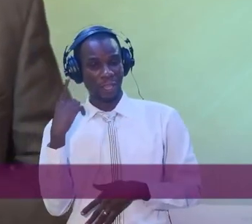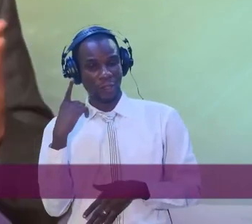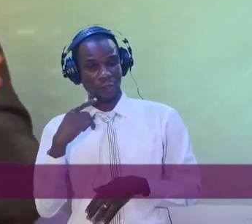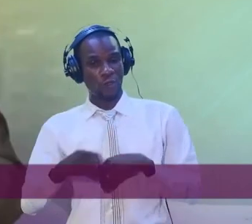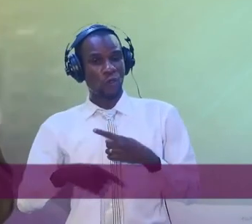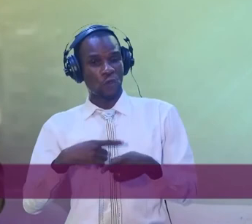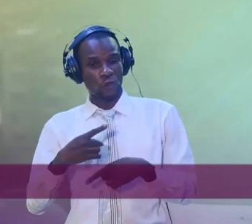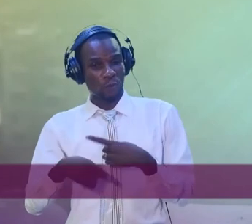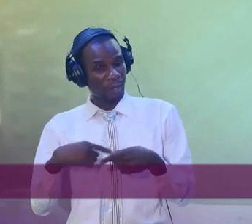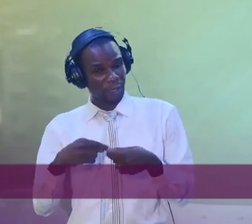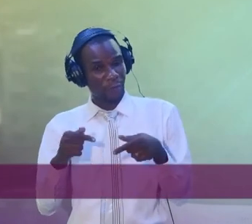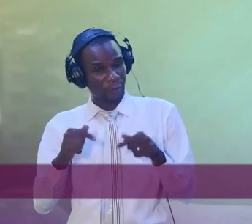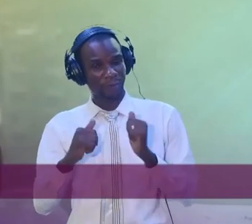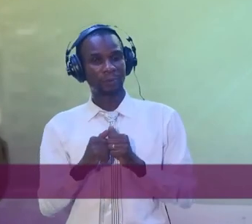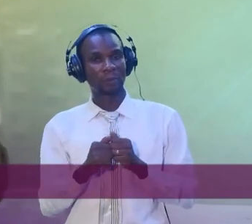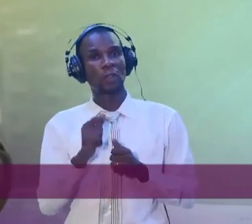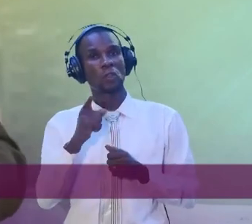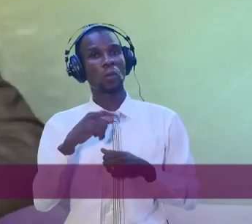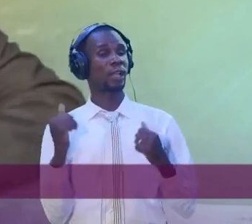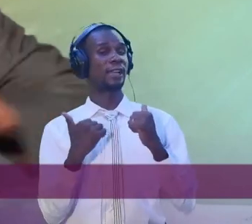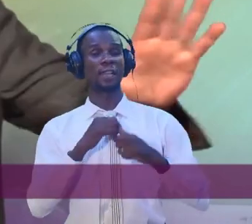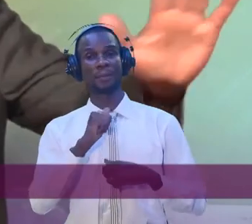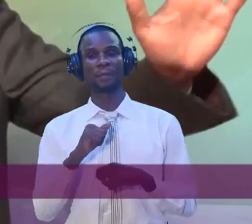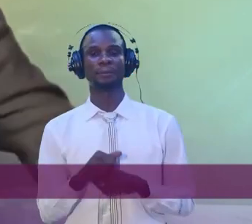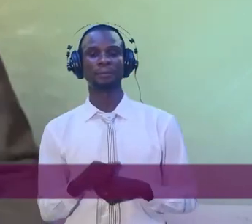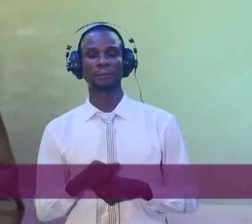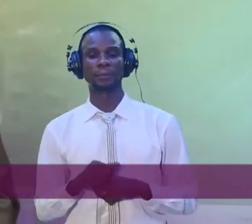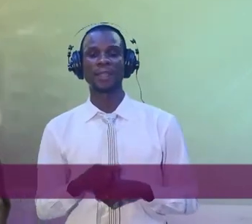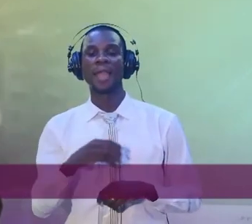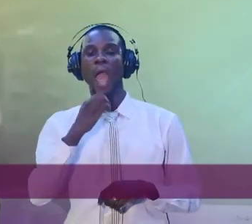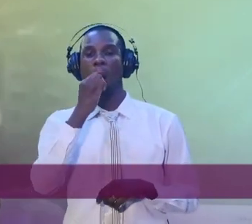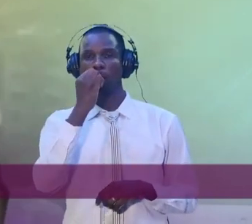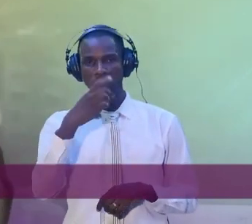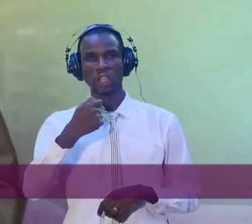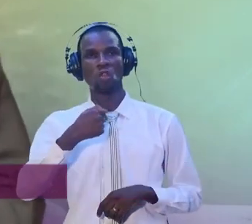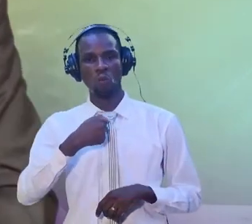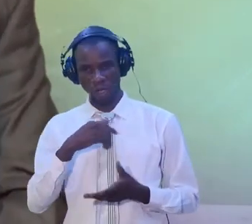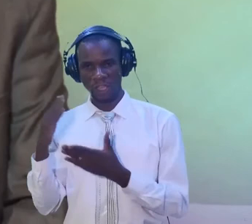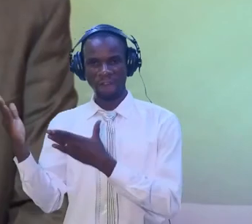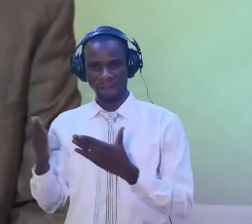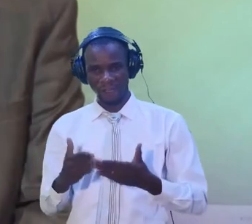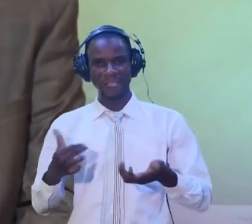Na huyu mtu mpya, huyu mtu wa sasa anakuwa rafiki yako, anakuambia tangu sasa usiofu.